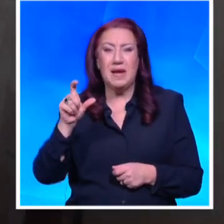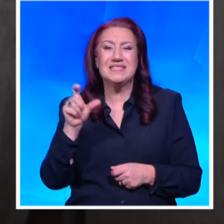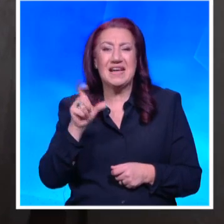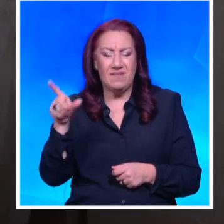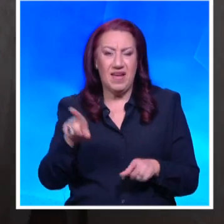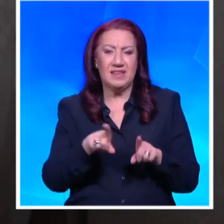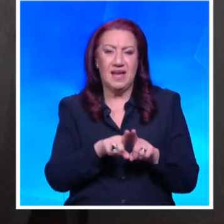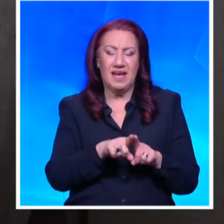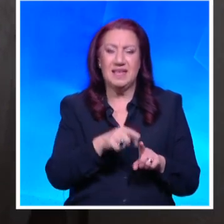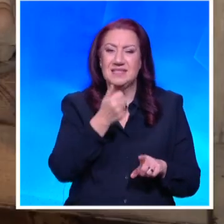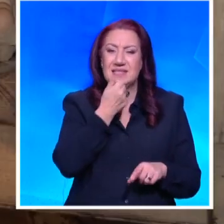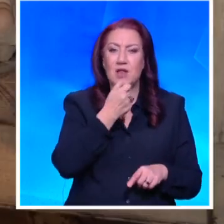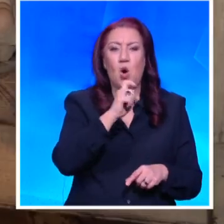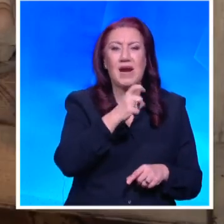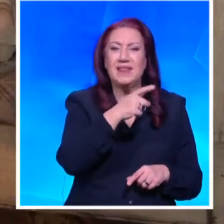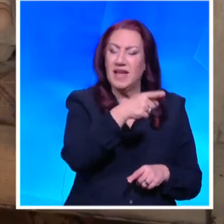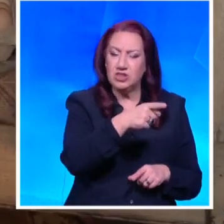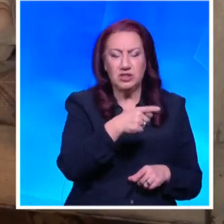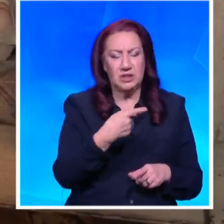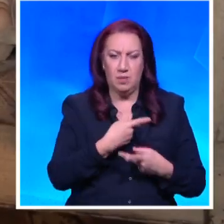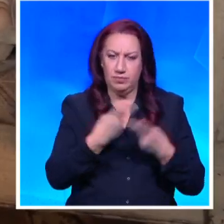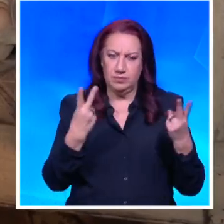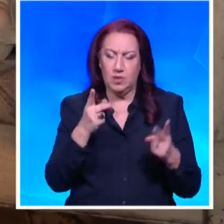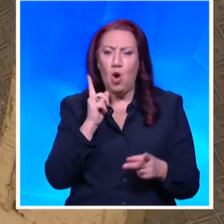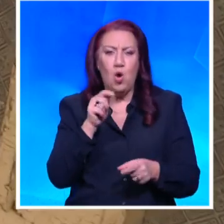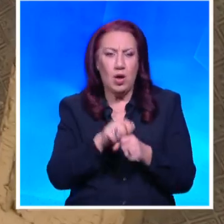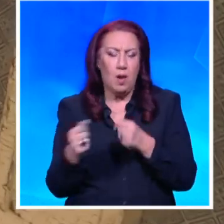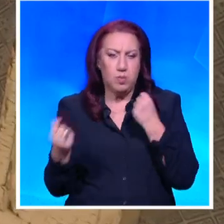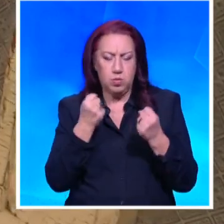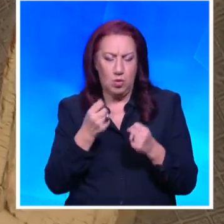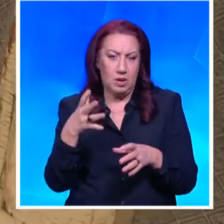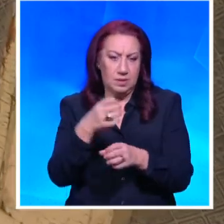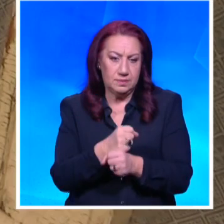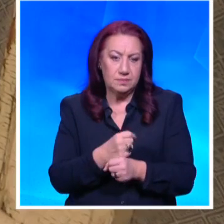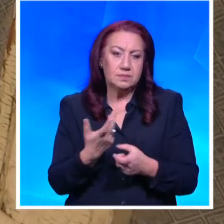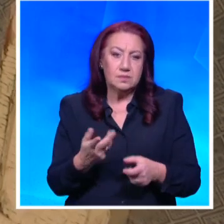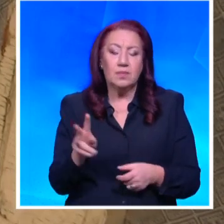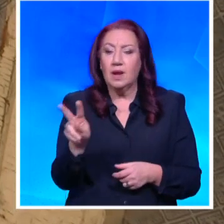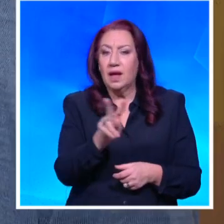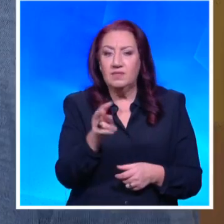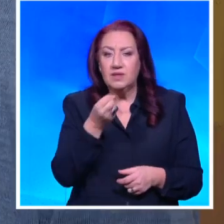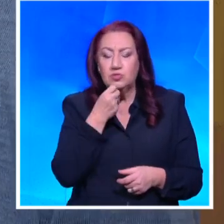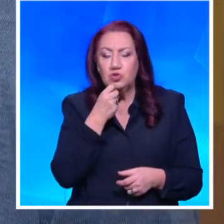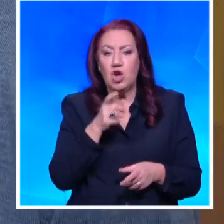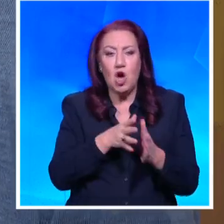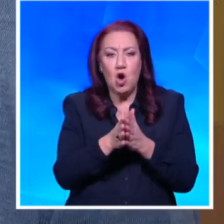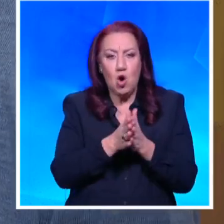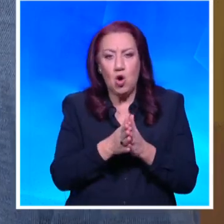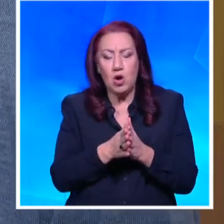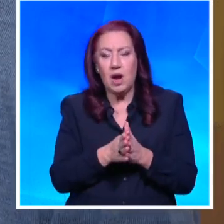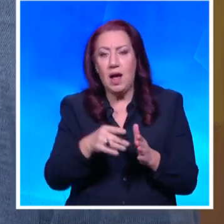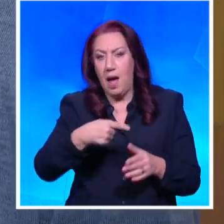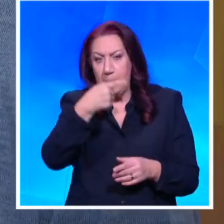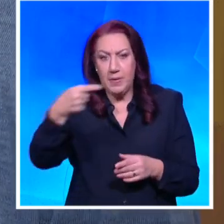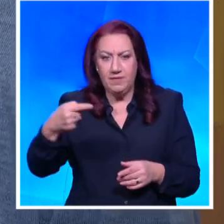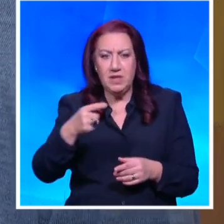а извършителите задържани. И в двата случая обаче пострадалите дори не били заключили вратите. Докато хората стоят на първия